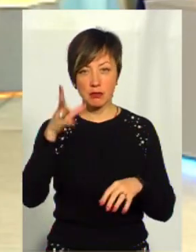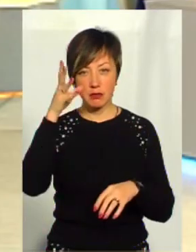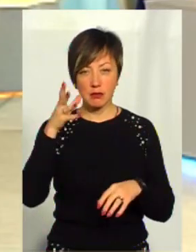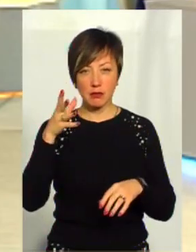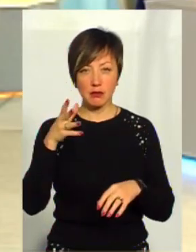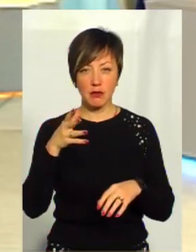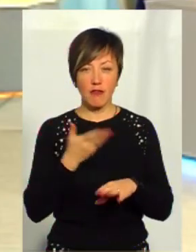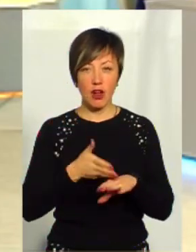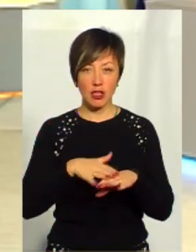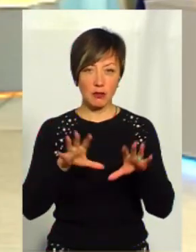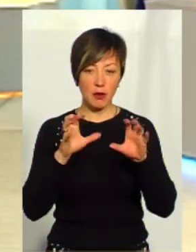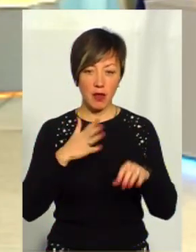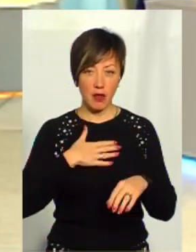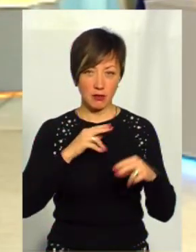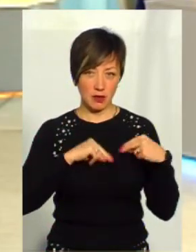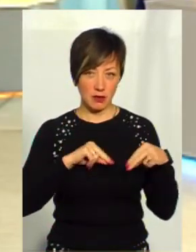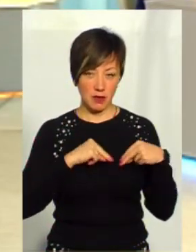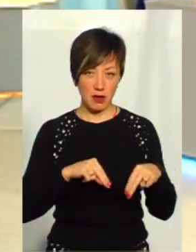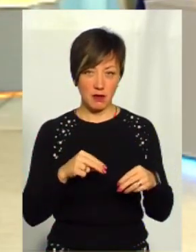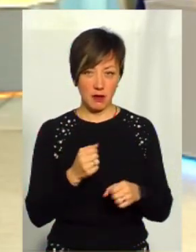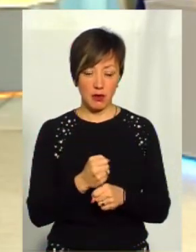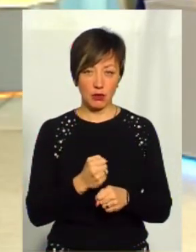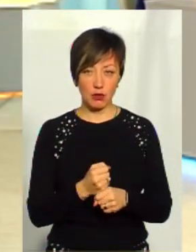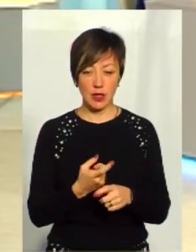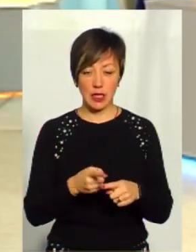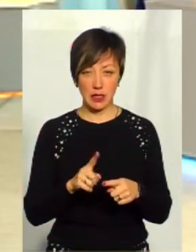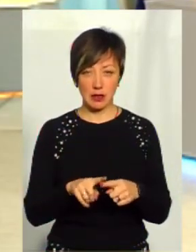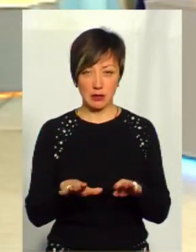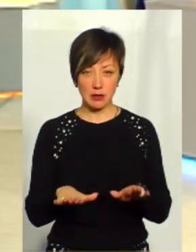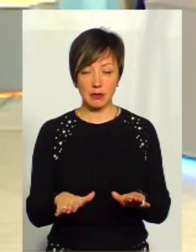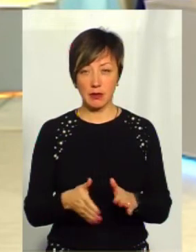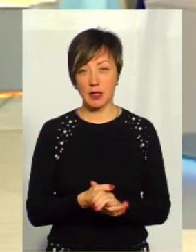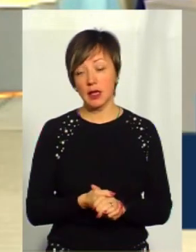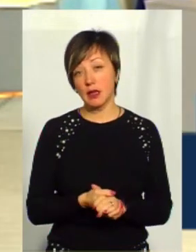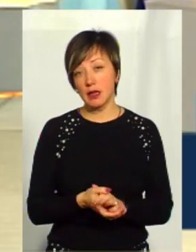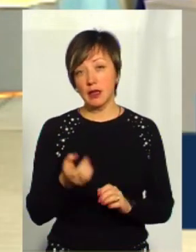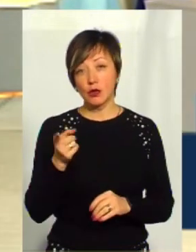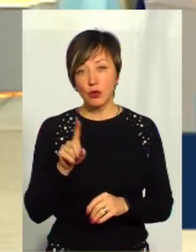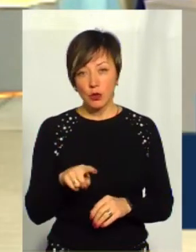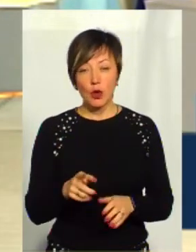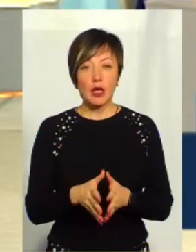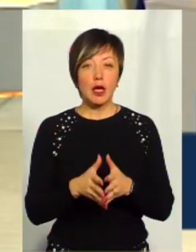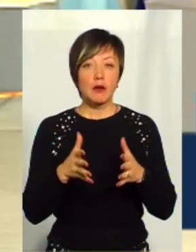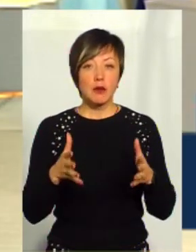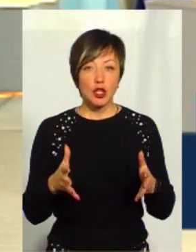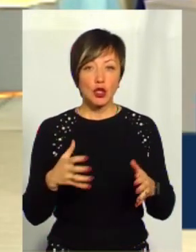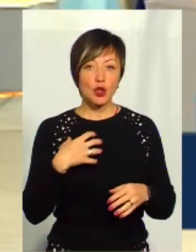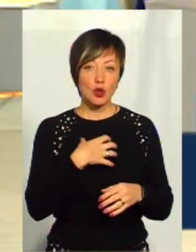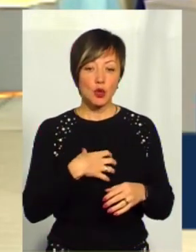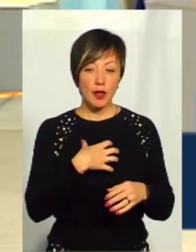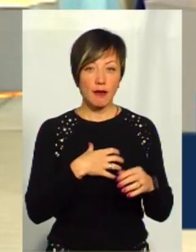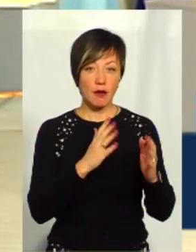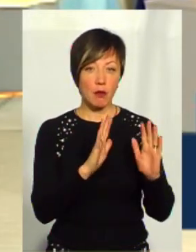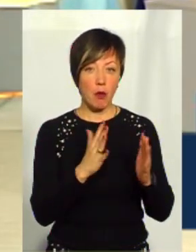нас, фахівців, які працюють на цій роботі. Тому найбільш суттєві